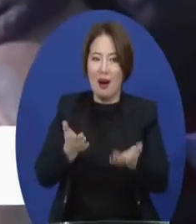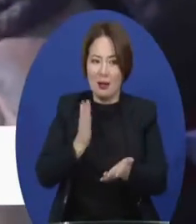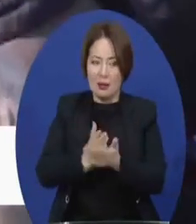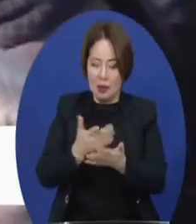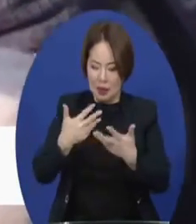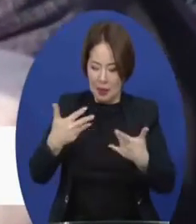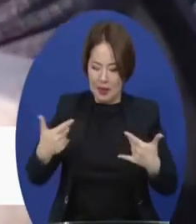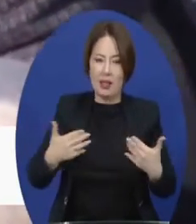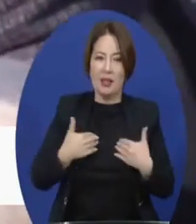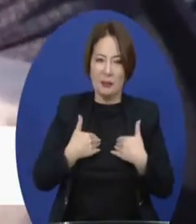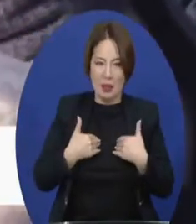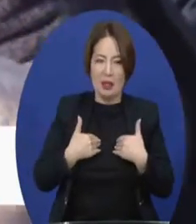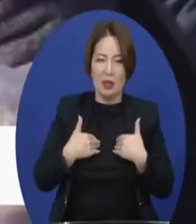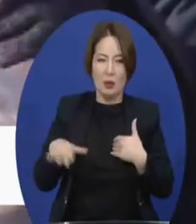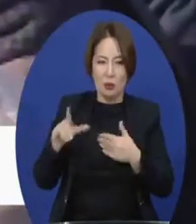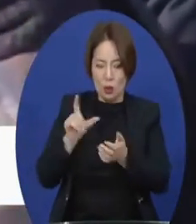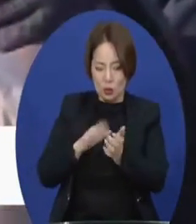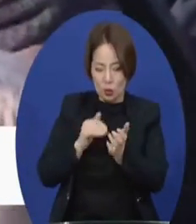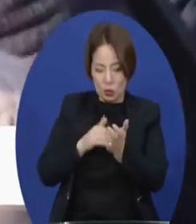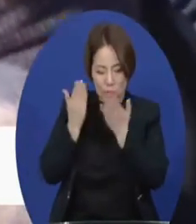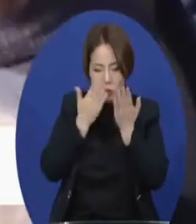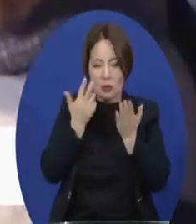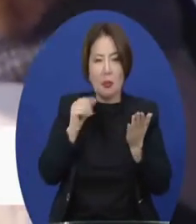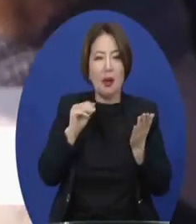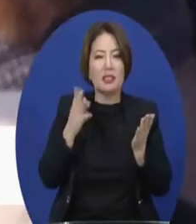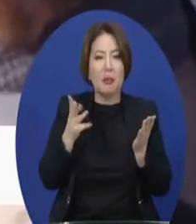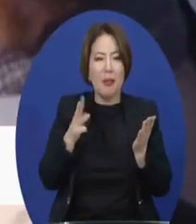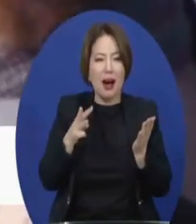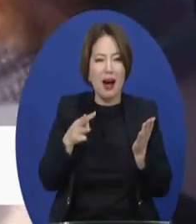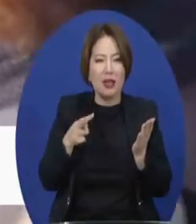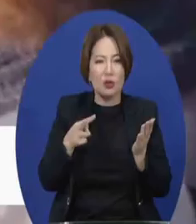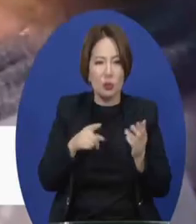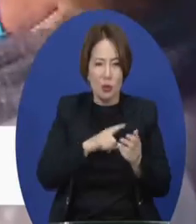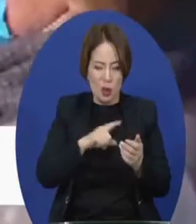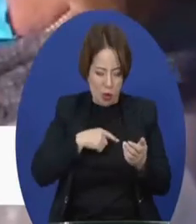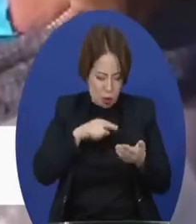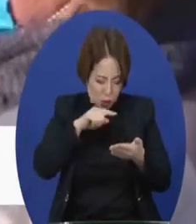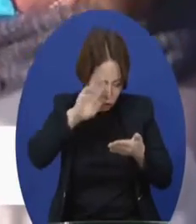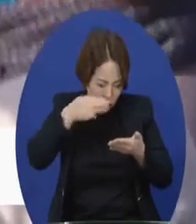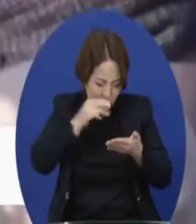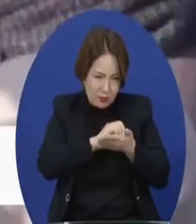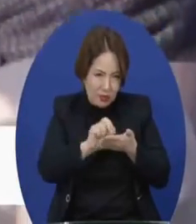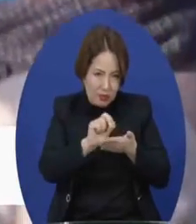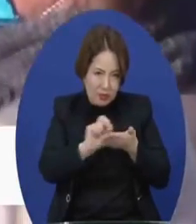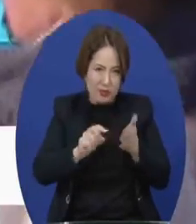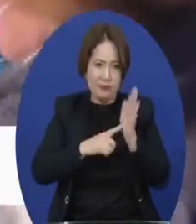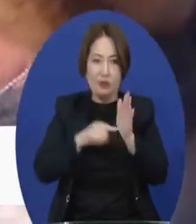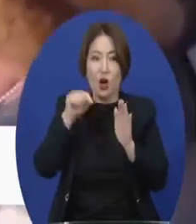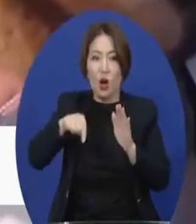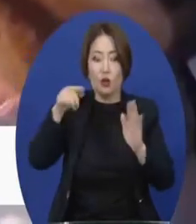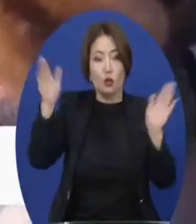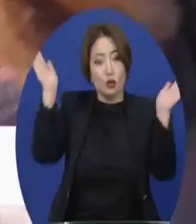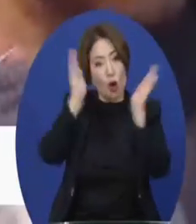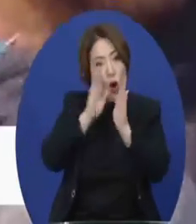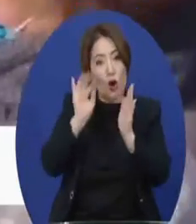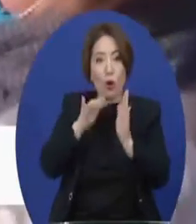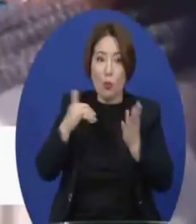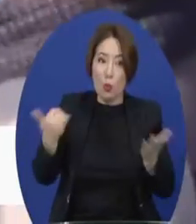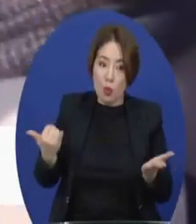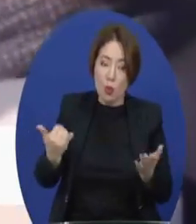Материалуудыг манай хэд маань бас дутуу үнсэн байж магадгүй. Би бүр өөрийнхөө тодорхой бичээд өнөөдөр орой байна уу? Өнөөдөр